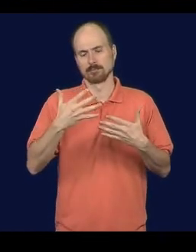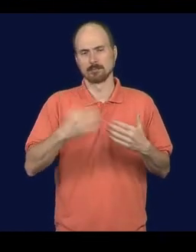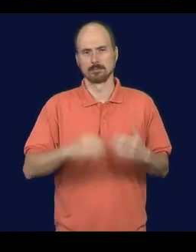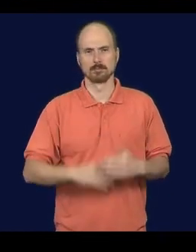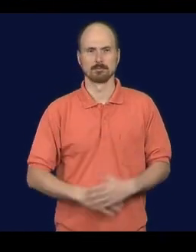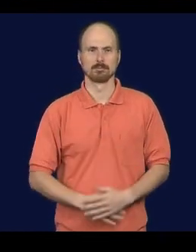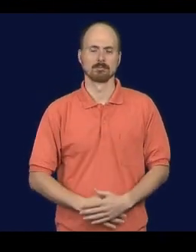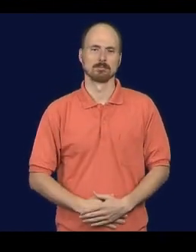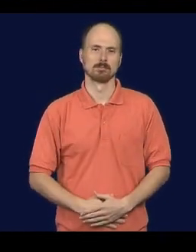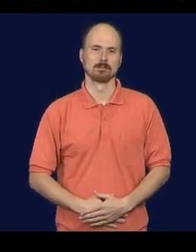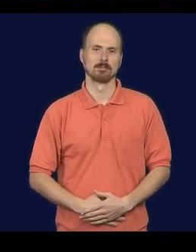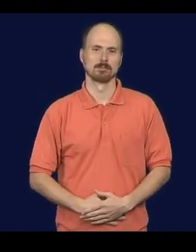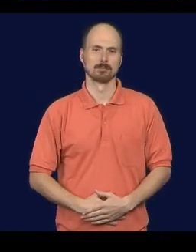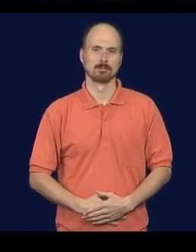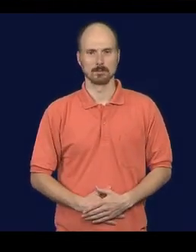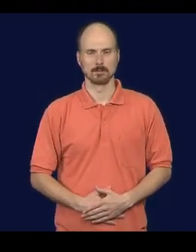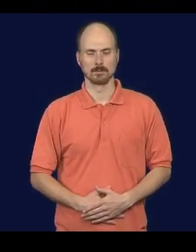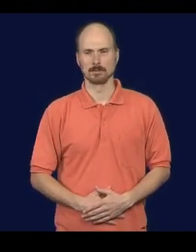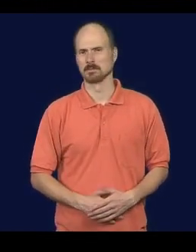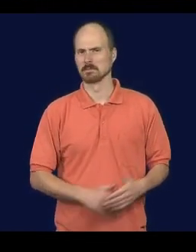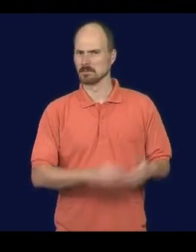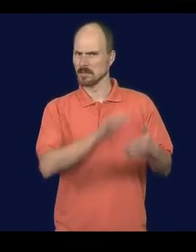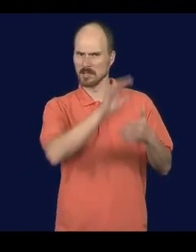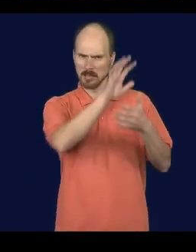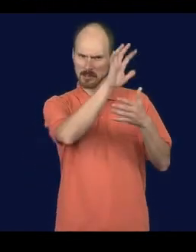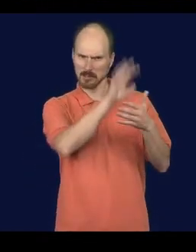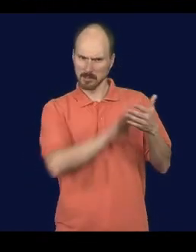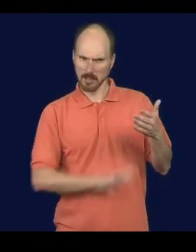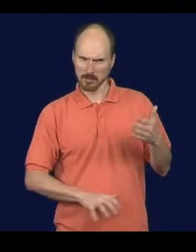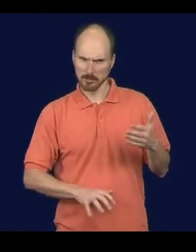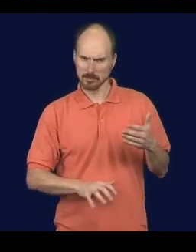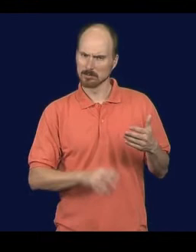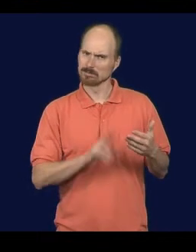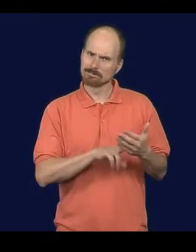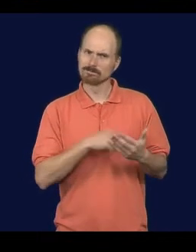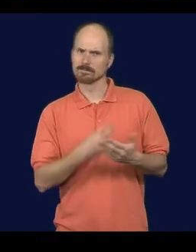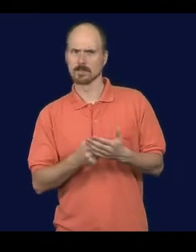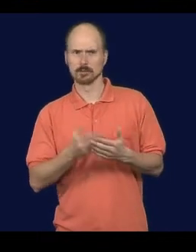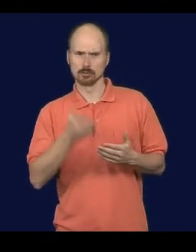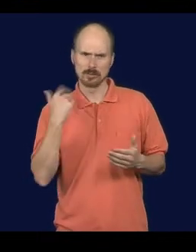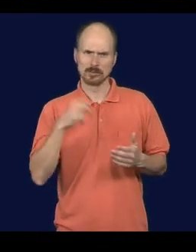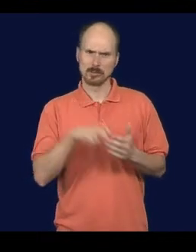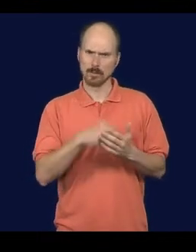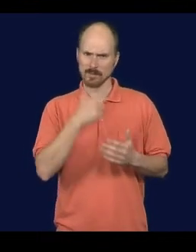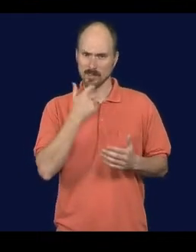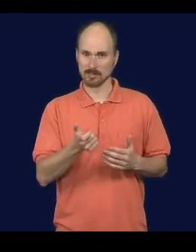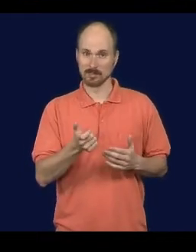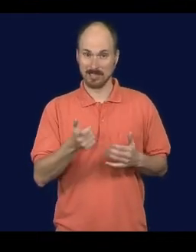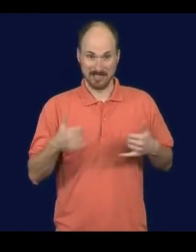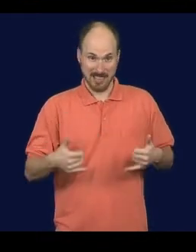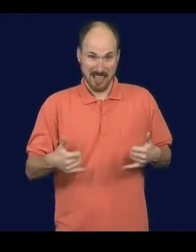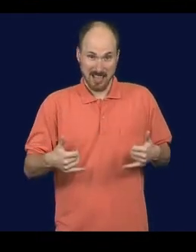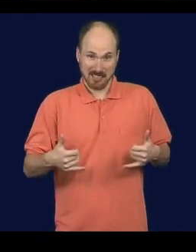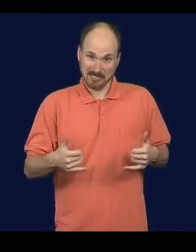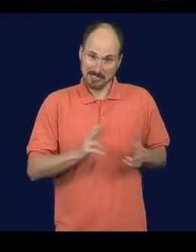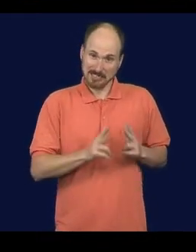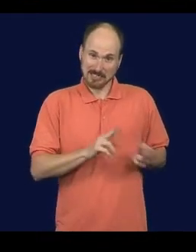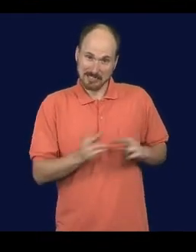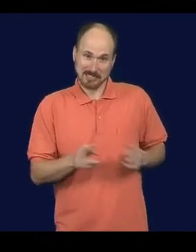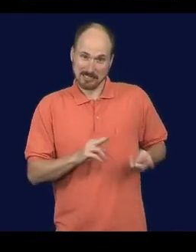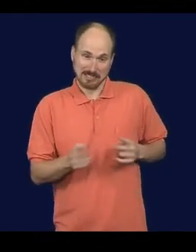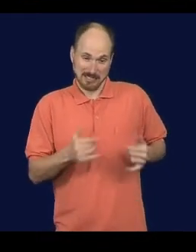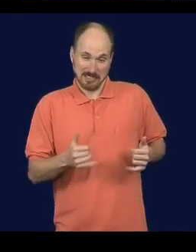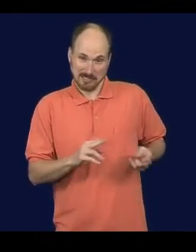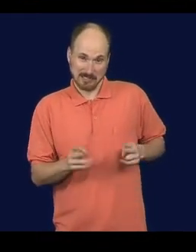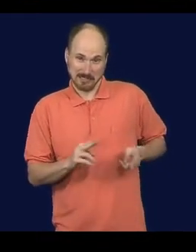A Ampeli okamžitě spustí mapu, kterou se zaměří na to dané místo, ale si můžete spustit například